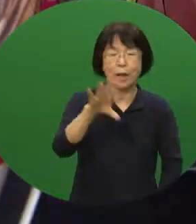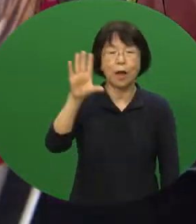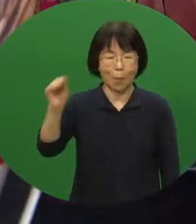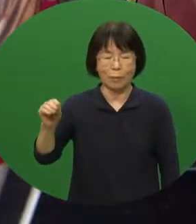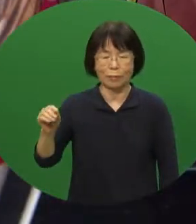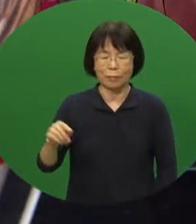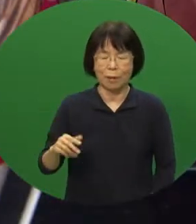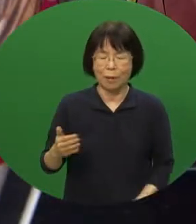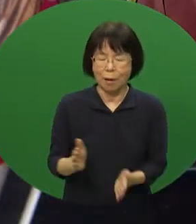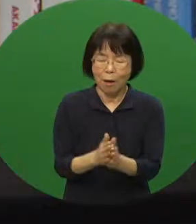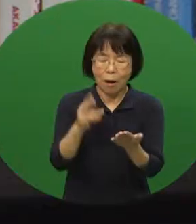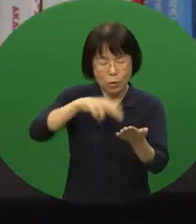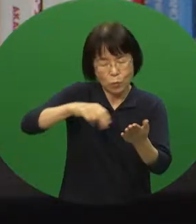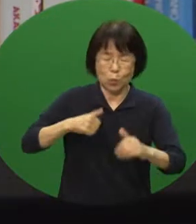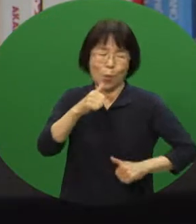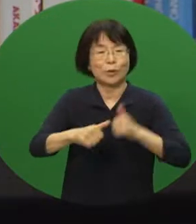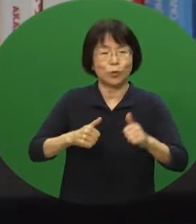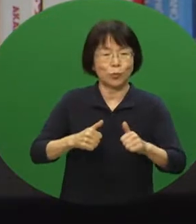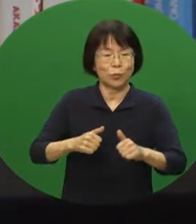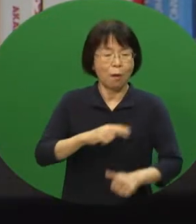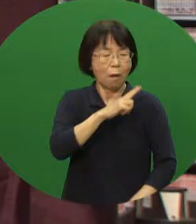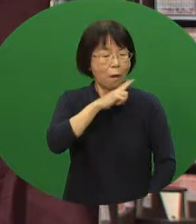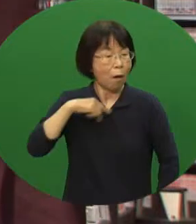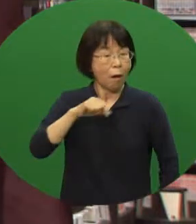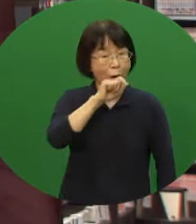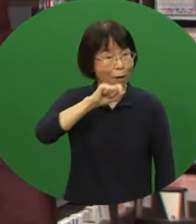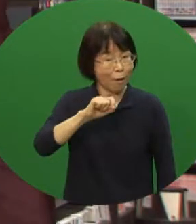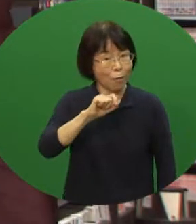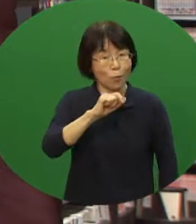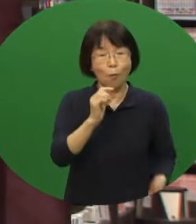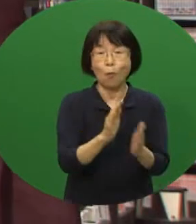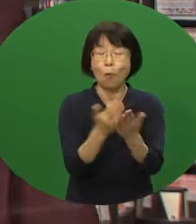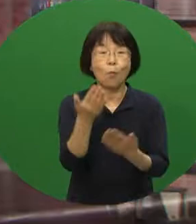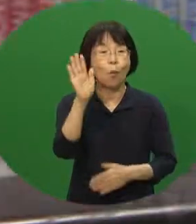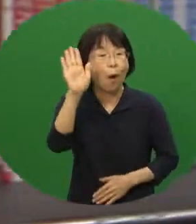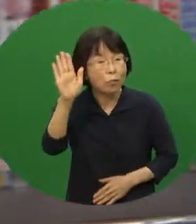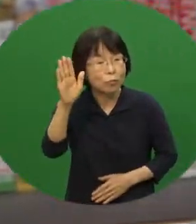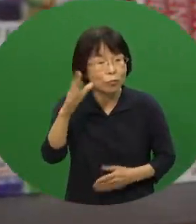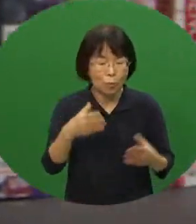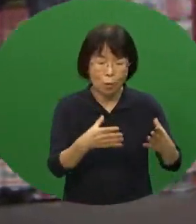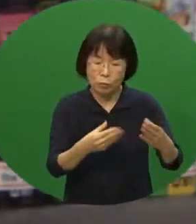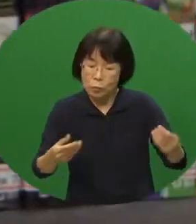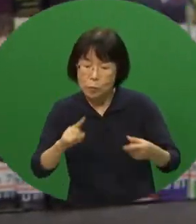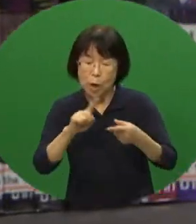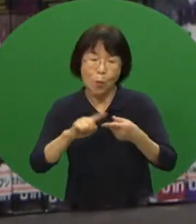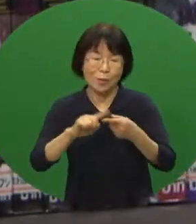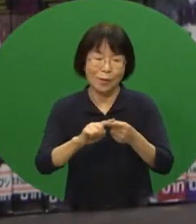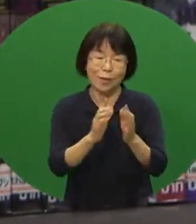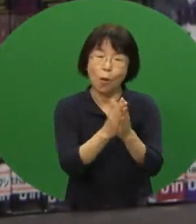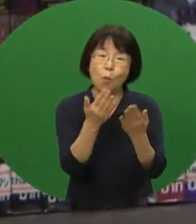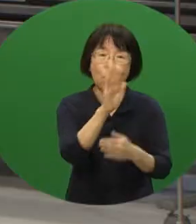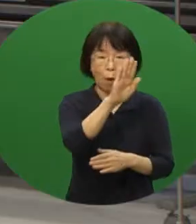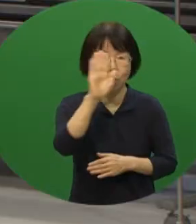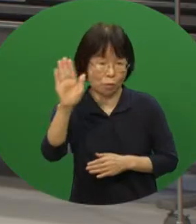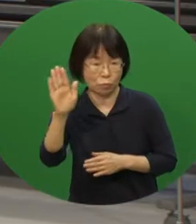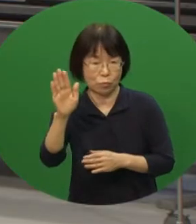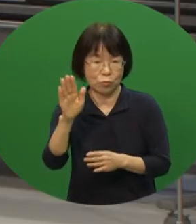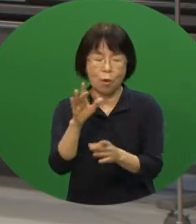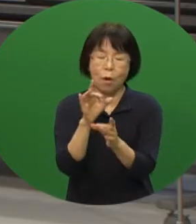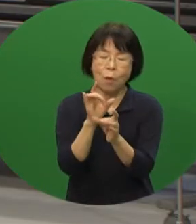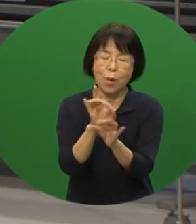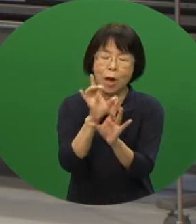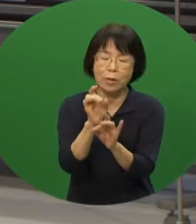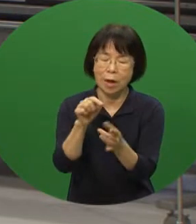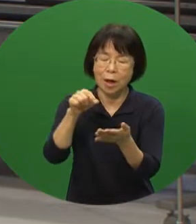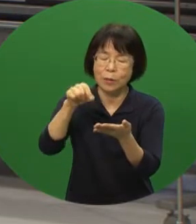べて読み放題です。 あ、英語版だ。さまざまな言語に翻訳された漫画がたくさんありますね。 また